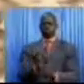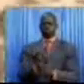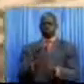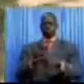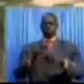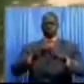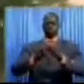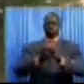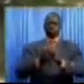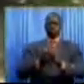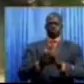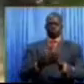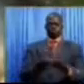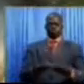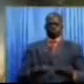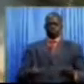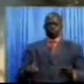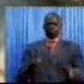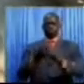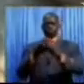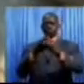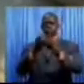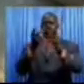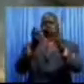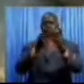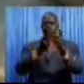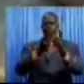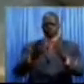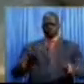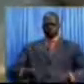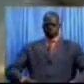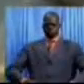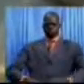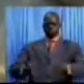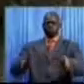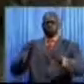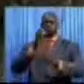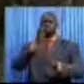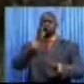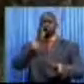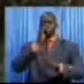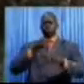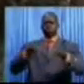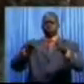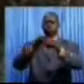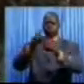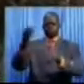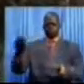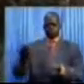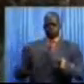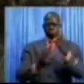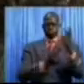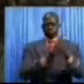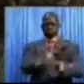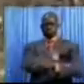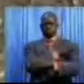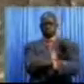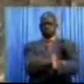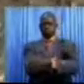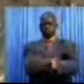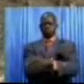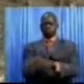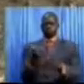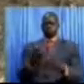de l'ensablement de la source principale du cours d'eau de la Pamenezou, qui a également reçu la visite des autorités